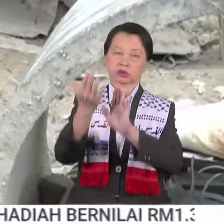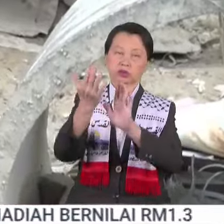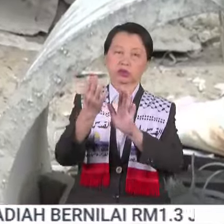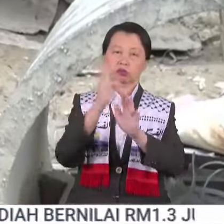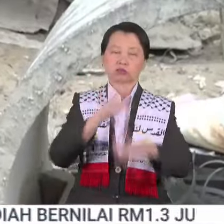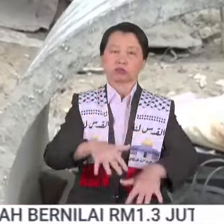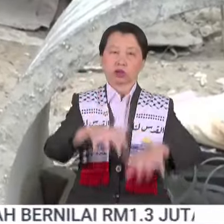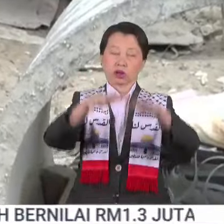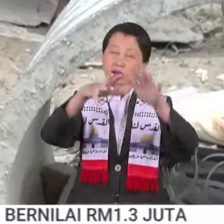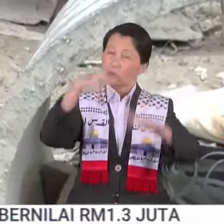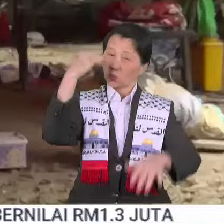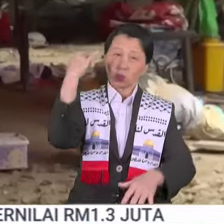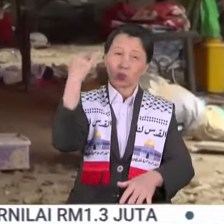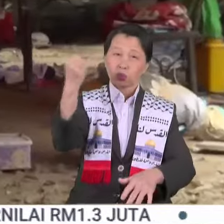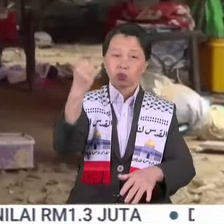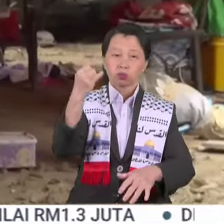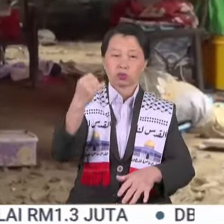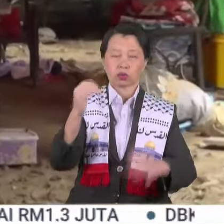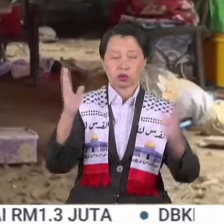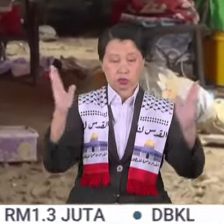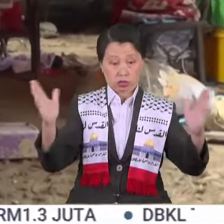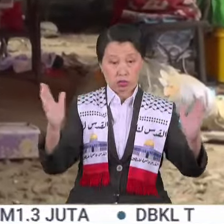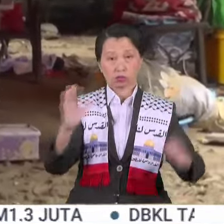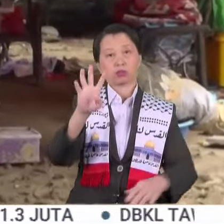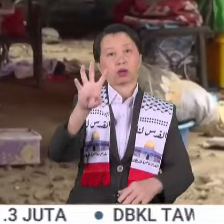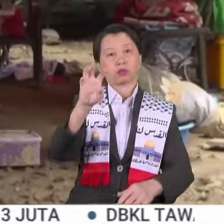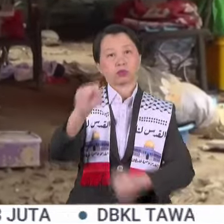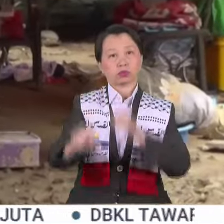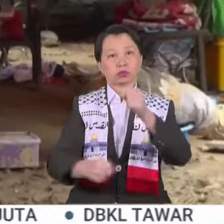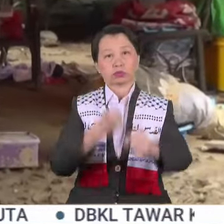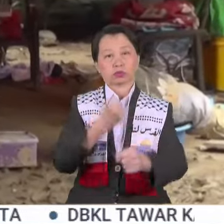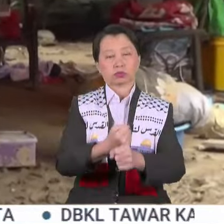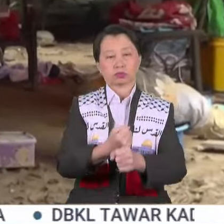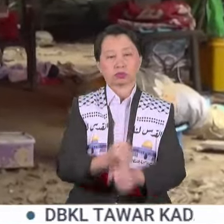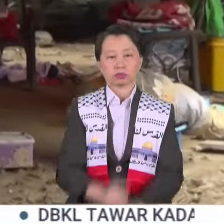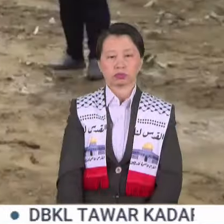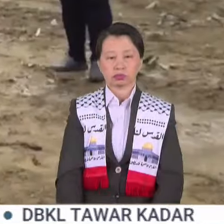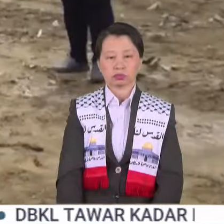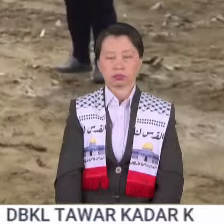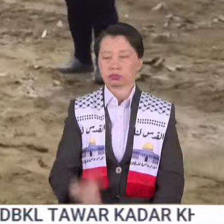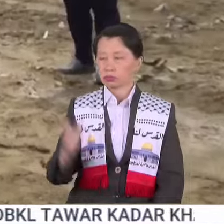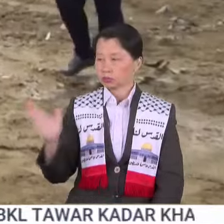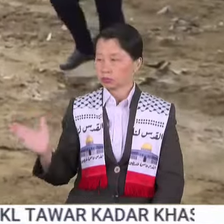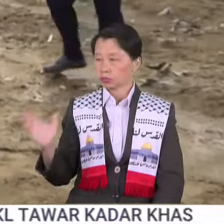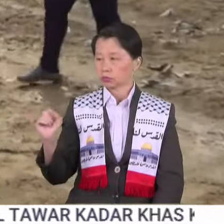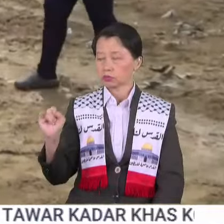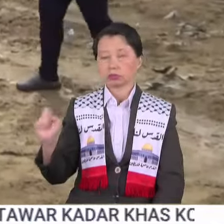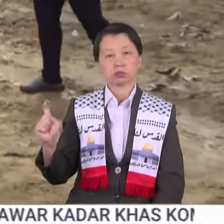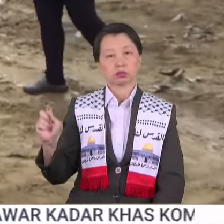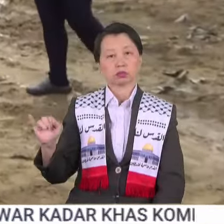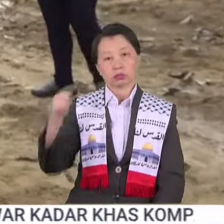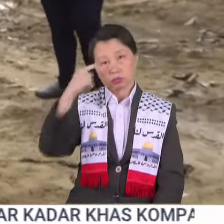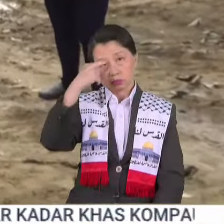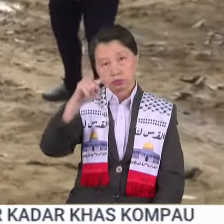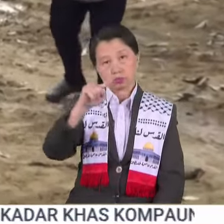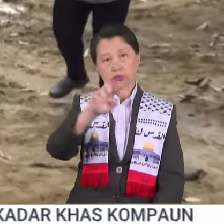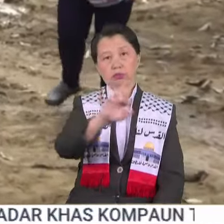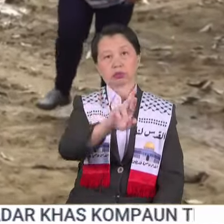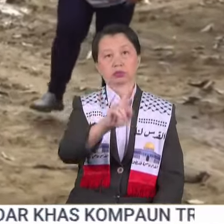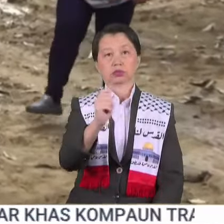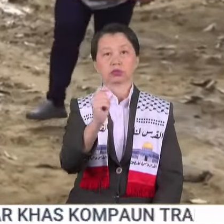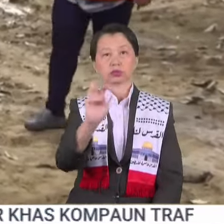tragedi banjir terburuk dalam tempoh 40 tahun. Siti Jamilah Hanim Jamil, RTM.